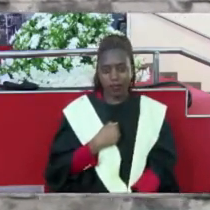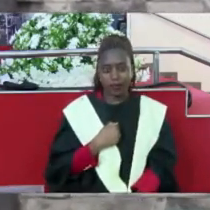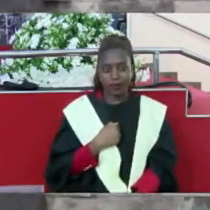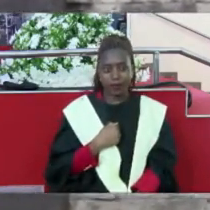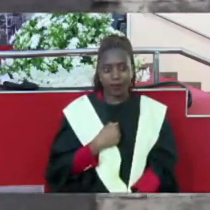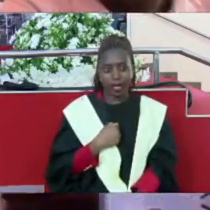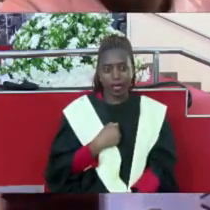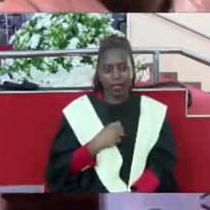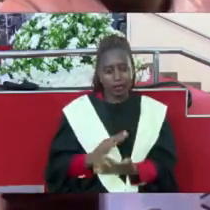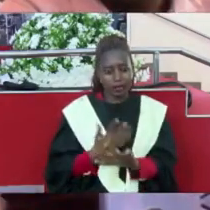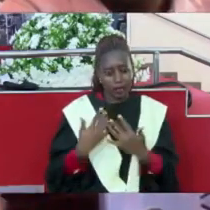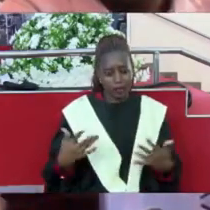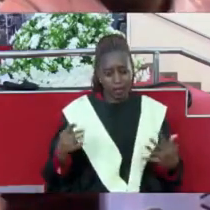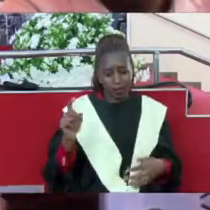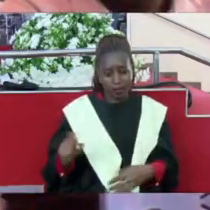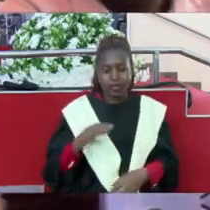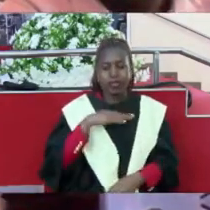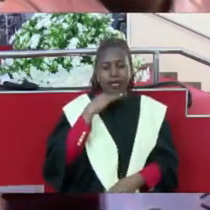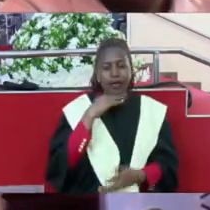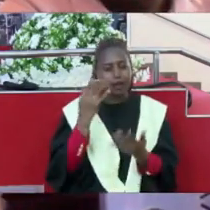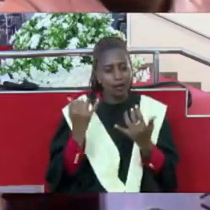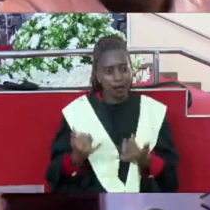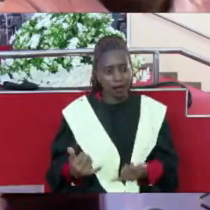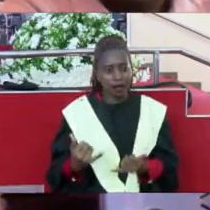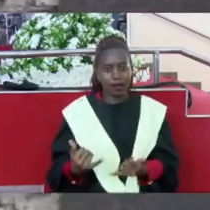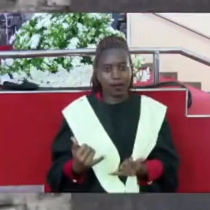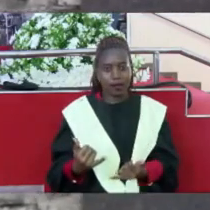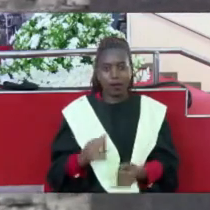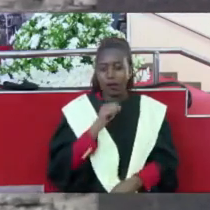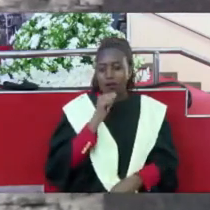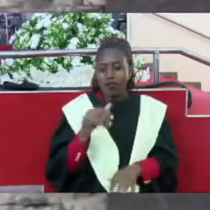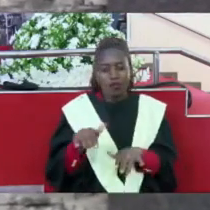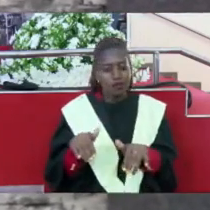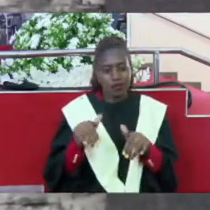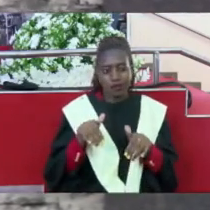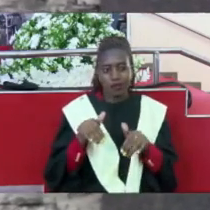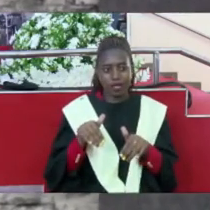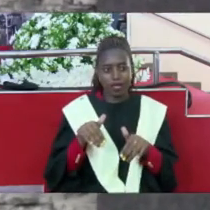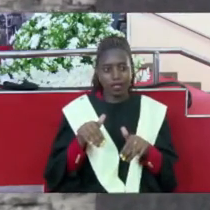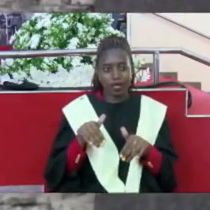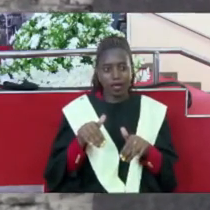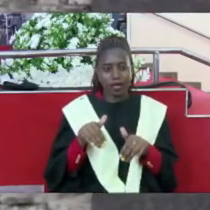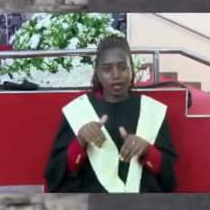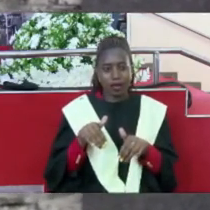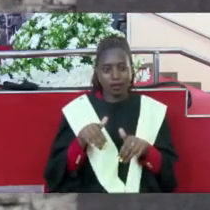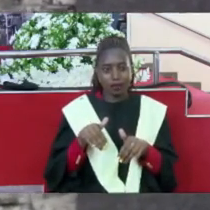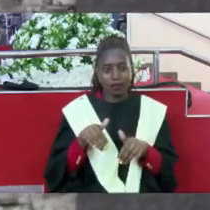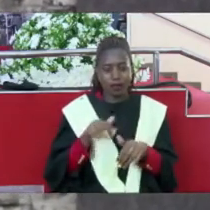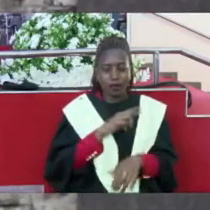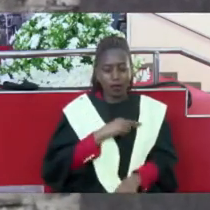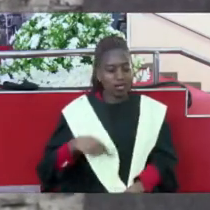kife saa hii. There is something that must die now. Usigoje dini. Don't wait for dini inagojaga wimbo. Religion